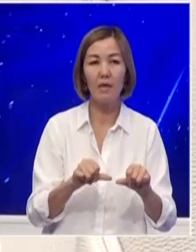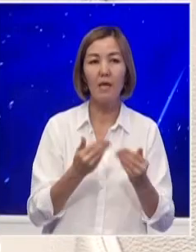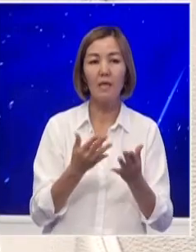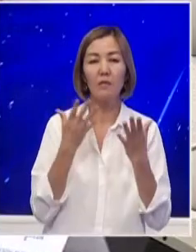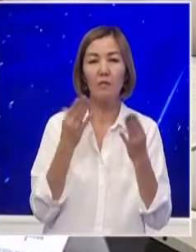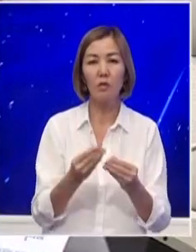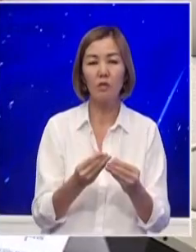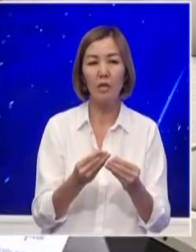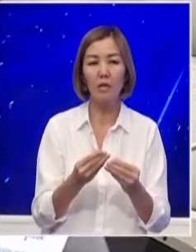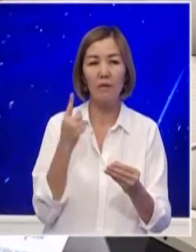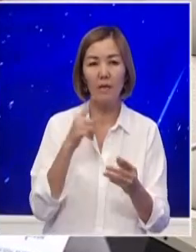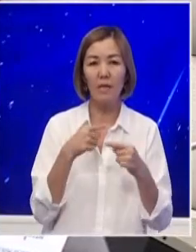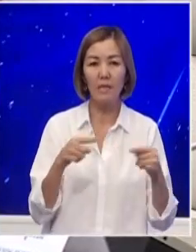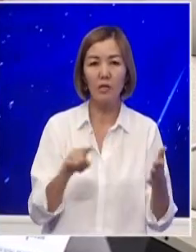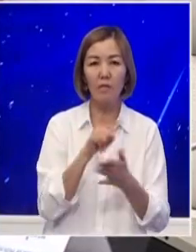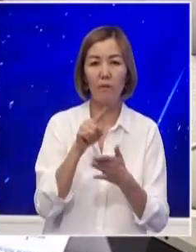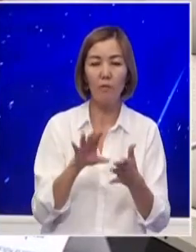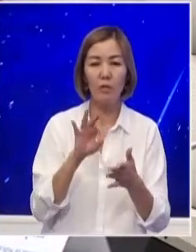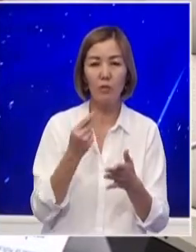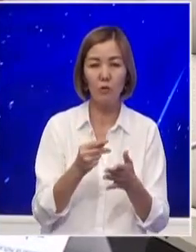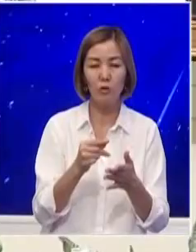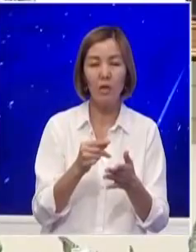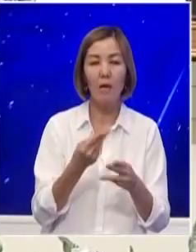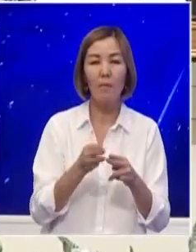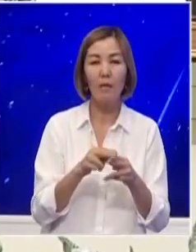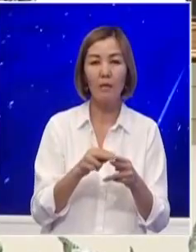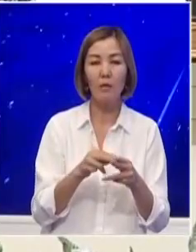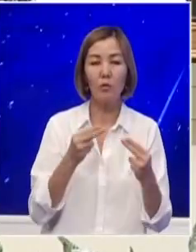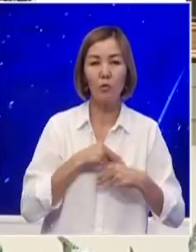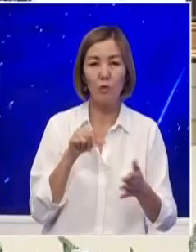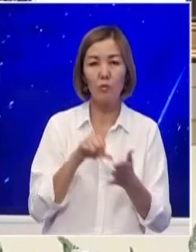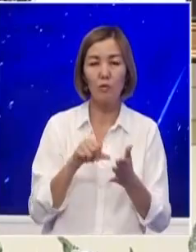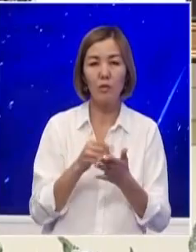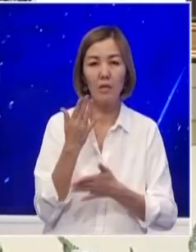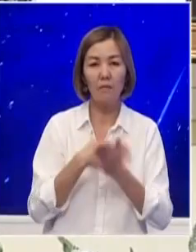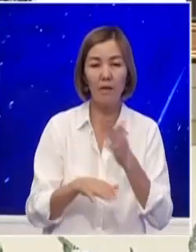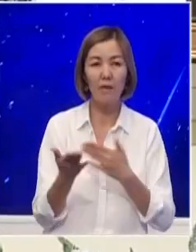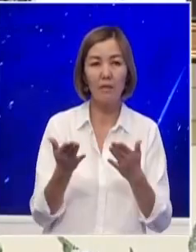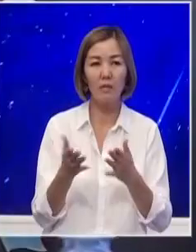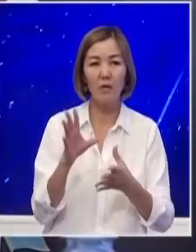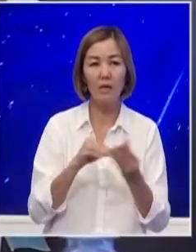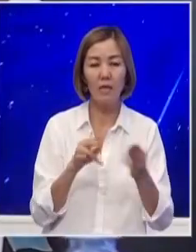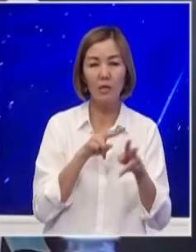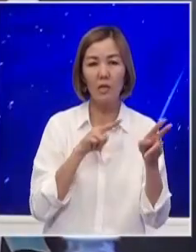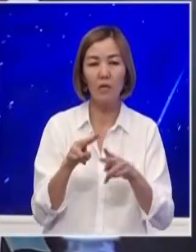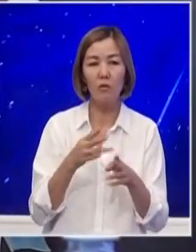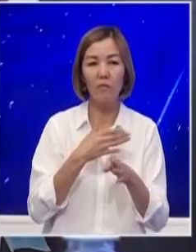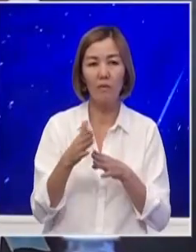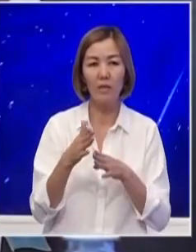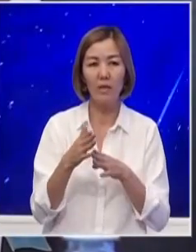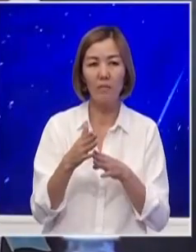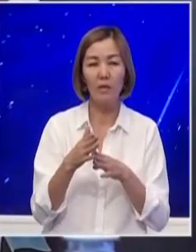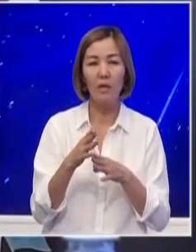сегодняшний день ими поднимаются различные социальные вопросы, в том числе трудоустройство людей с инвалидностью, а также контроль над выделяемыми